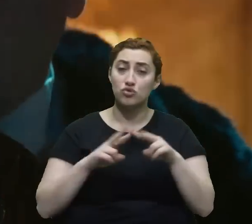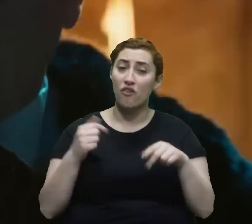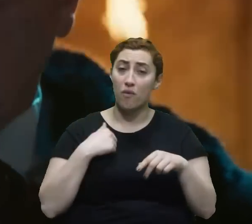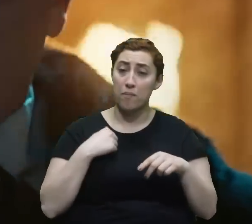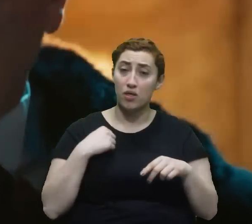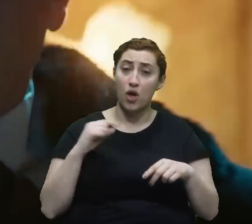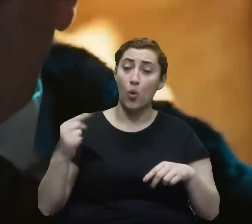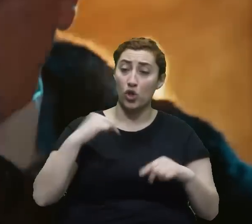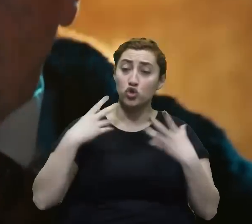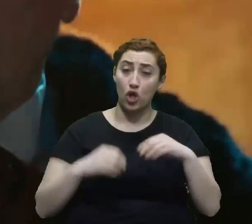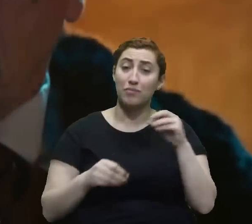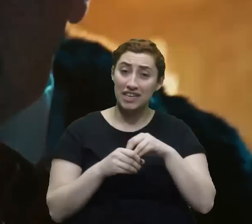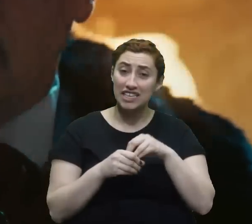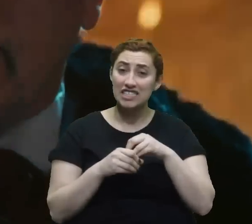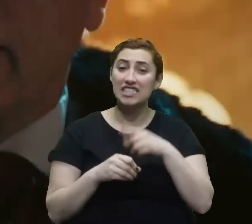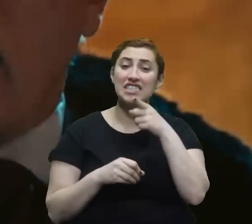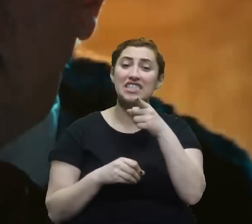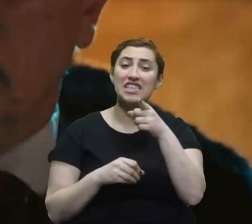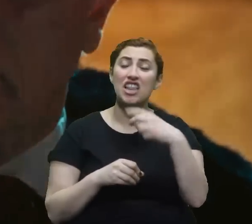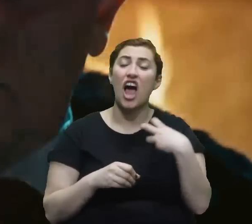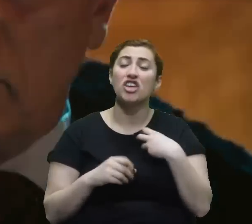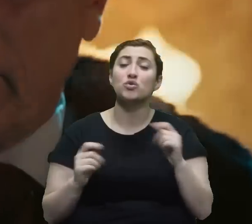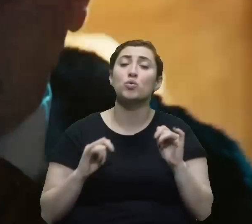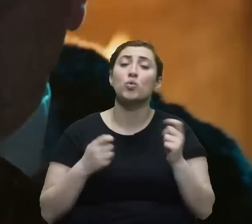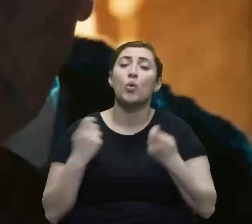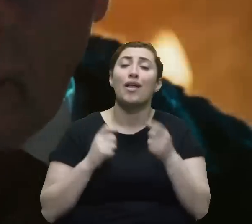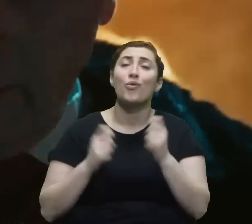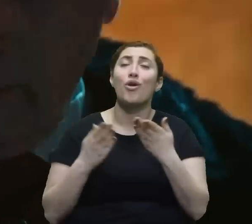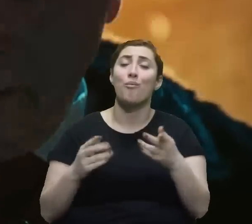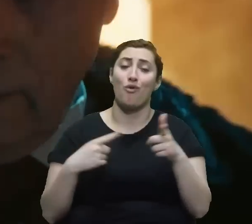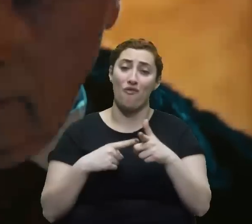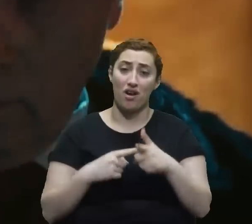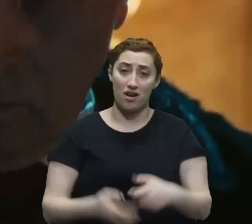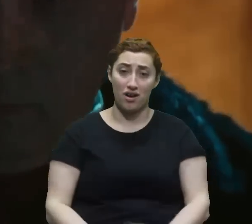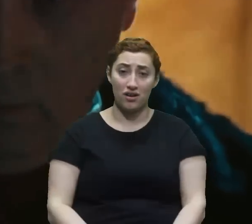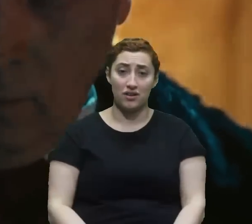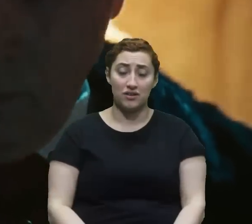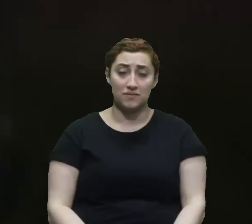Mustafa bana ulaşabilmek için senin aşkını kullandı Farah.